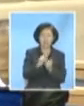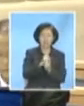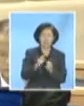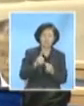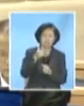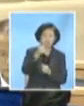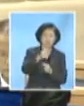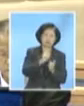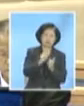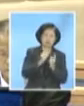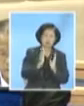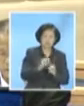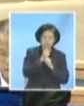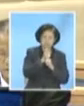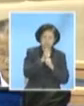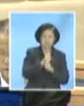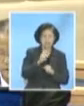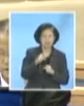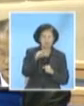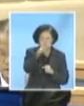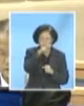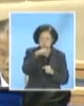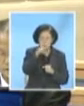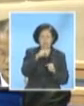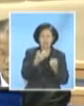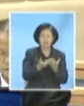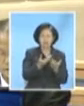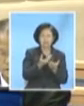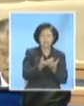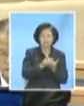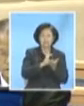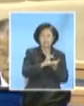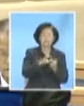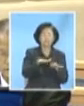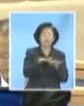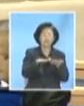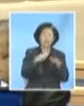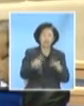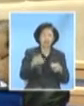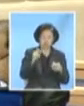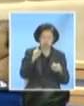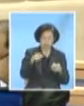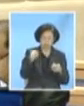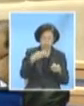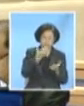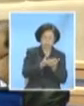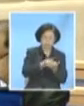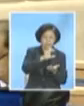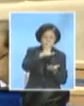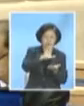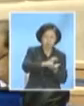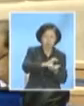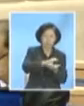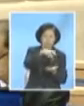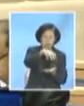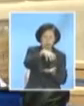ความพร้อมดูแลผู้สูงอายุนอกจากงบประมาณโดยปกติแล้วกองทุนผู้สูงอายุมีความจำเป็นผมจึงถือว่าได้ตัดเงินงบประมาณนี้